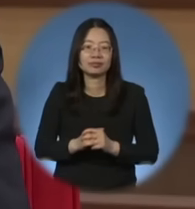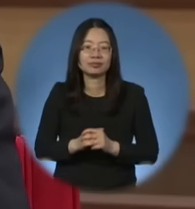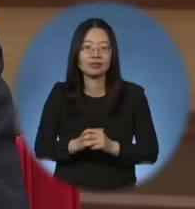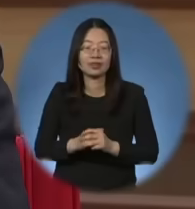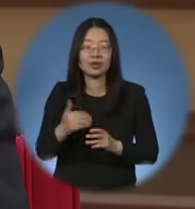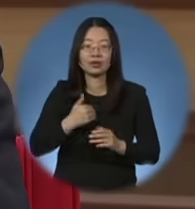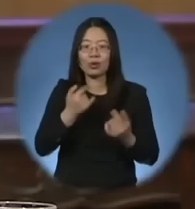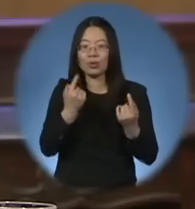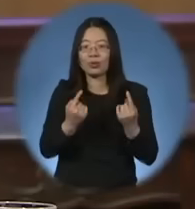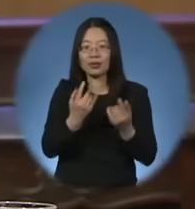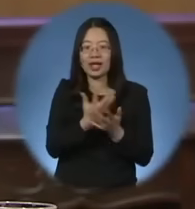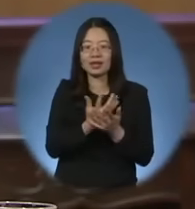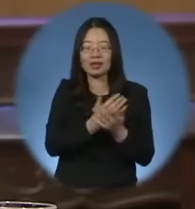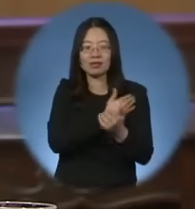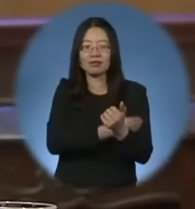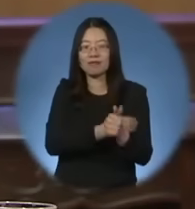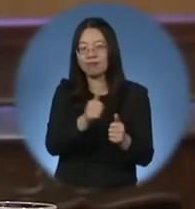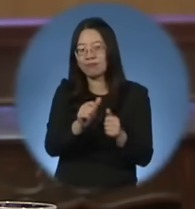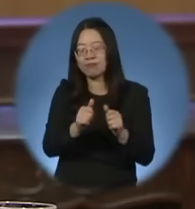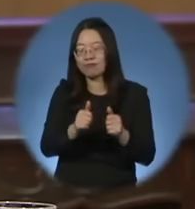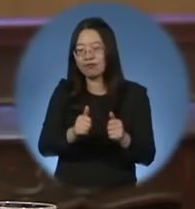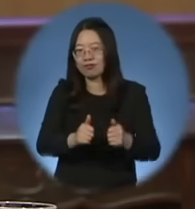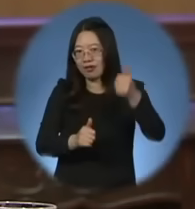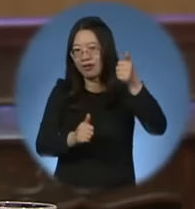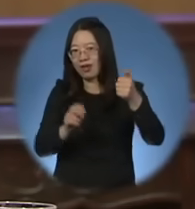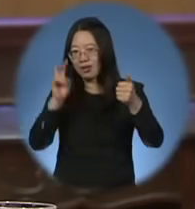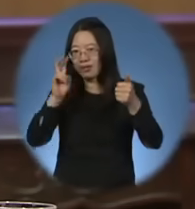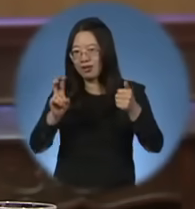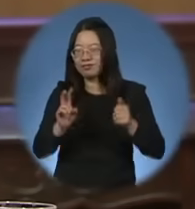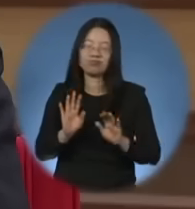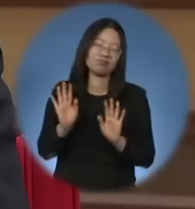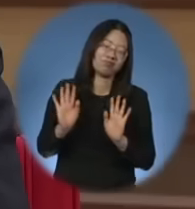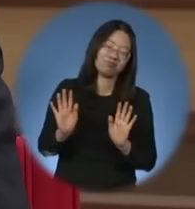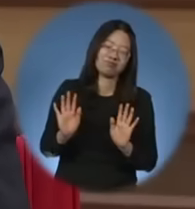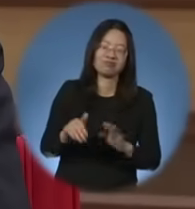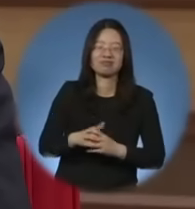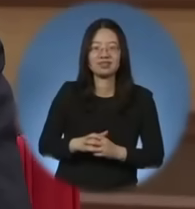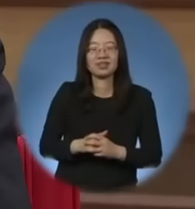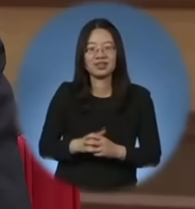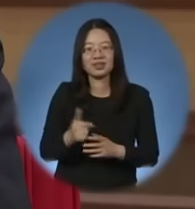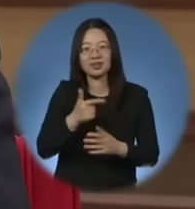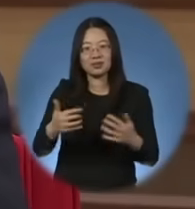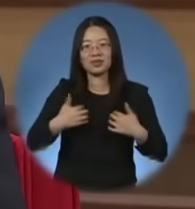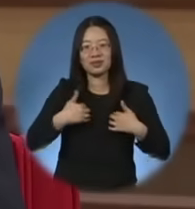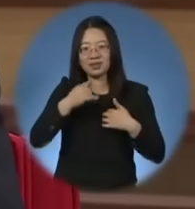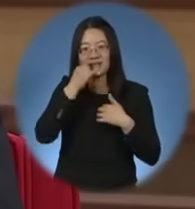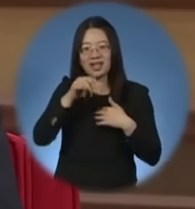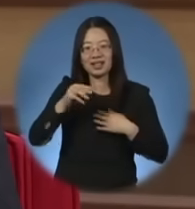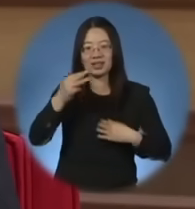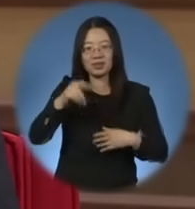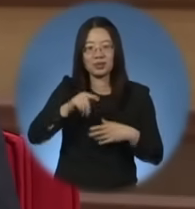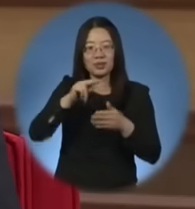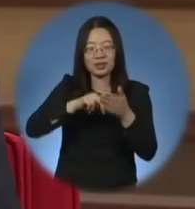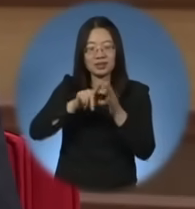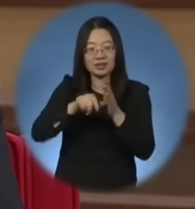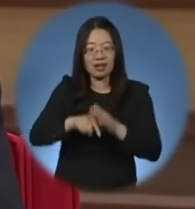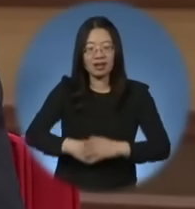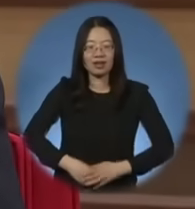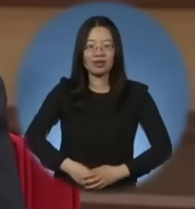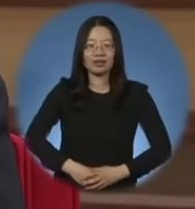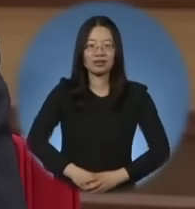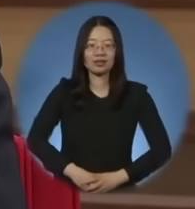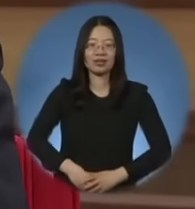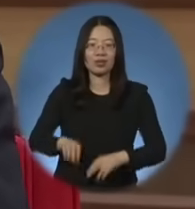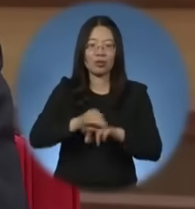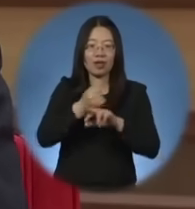밑에서네네 저보다 한자 실력이 훨씬 뛰 그렇지 않을 거데 근데 너무 재밌었어요 실록 읽을 때는